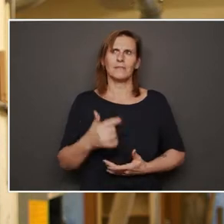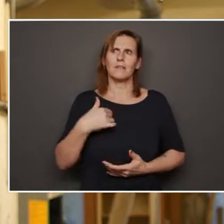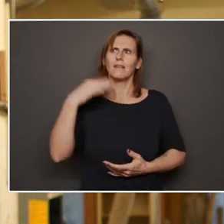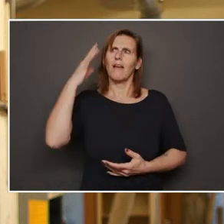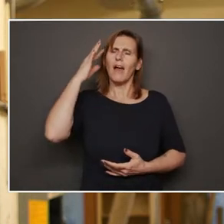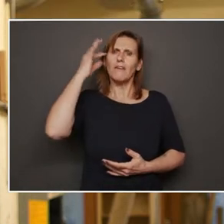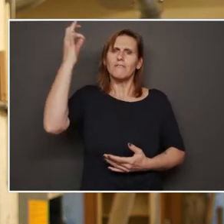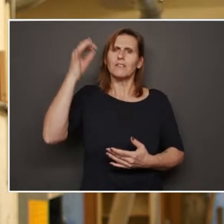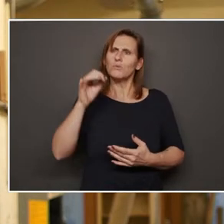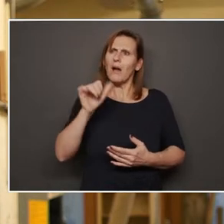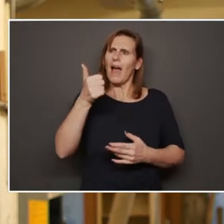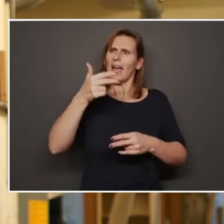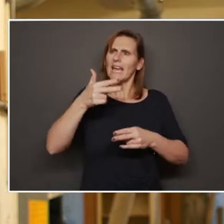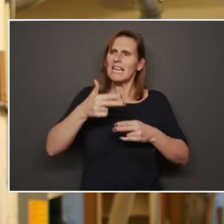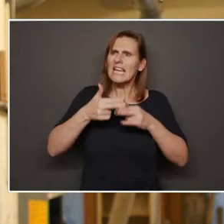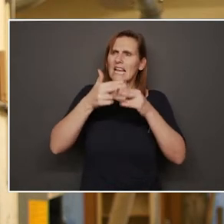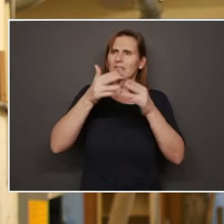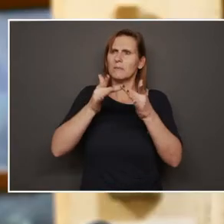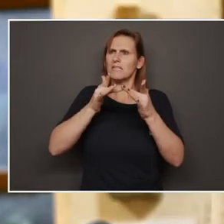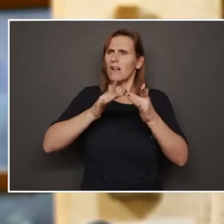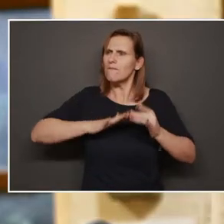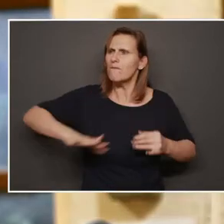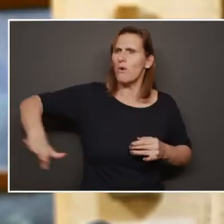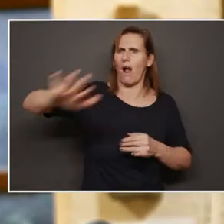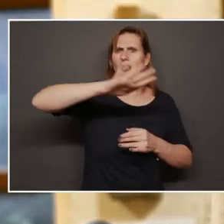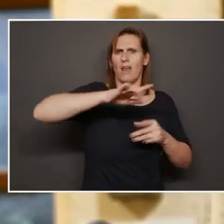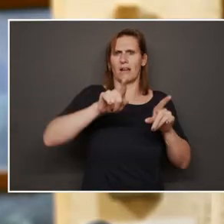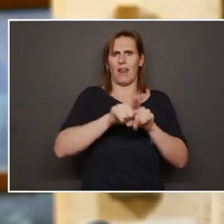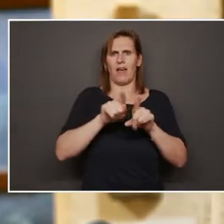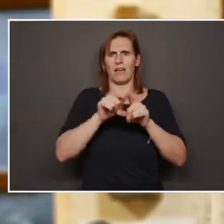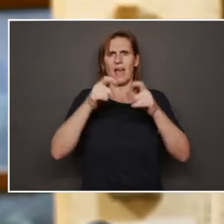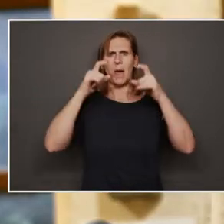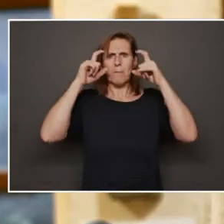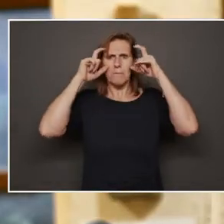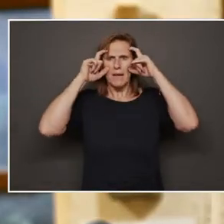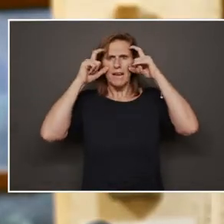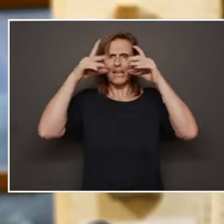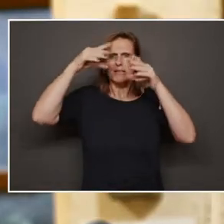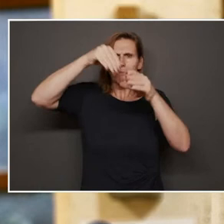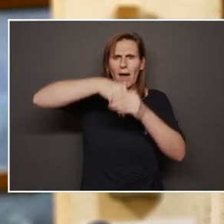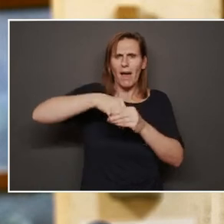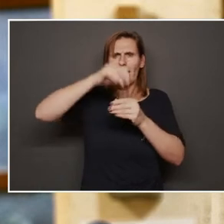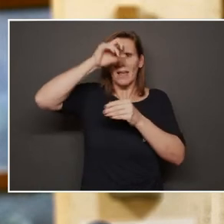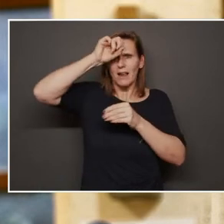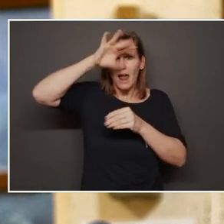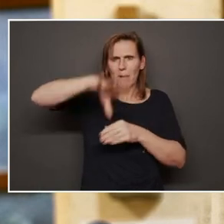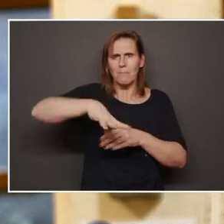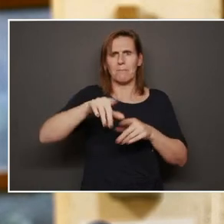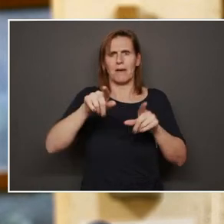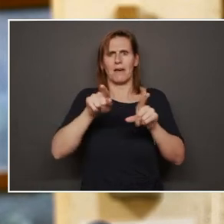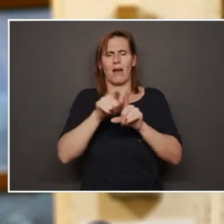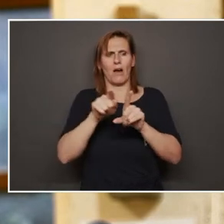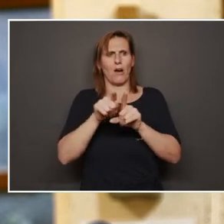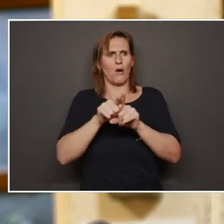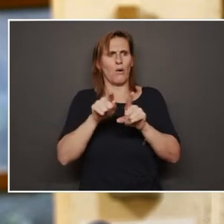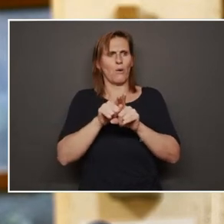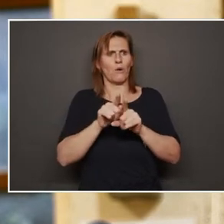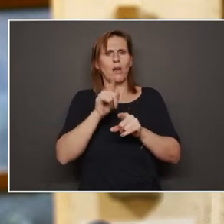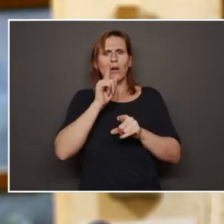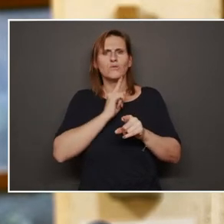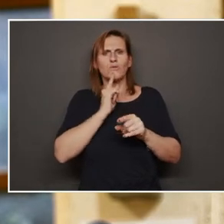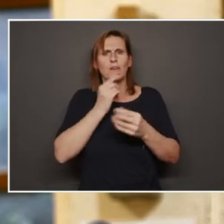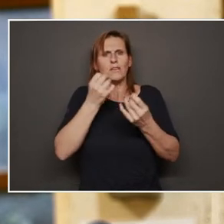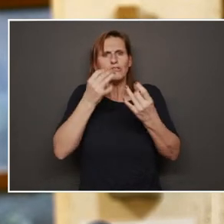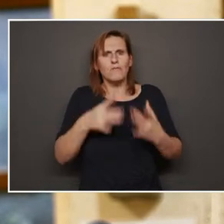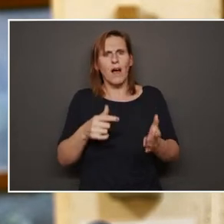es ein Hilfsmittel für alles geben würde. Eine Brille, wo eine Lampe einbaut wäre und wo man, wenn es zwierig ist, noch eine